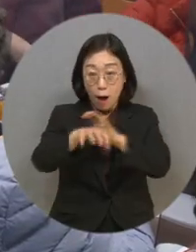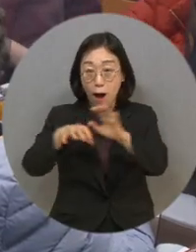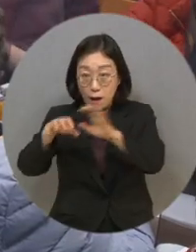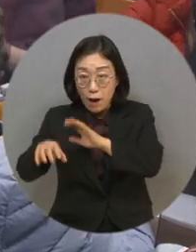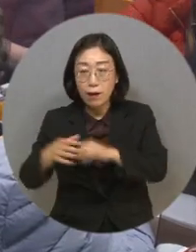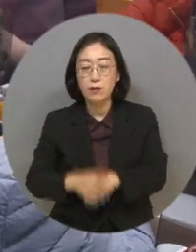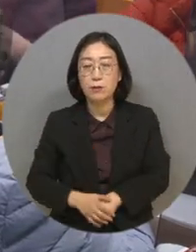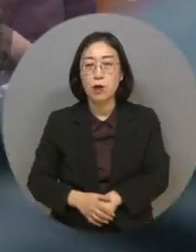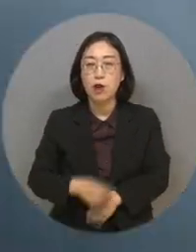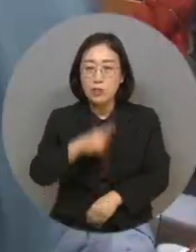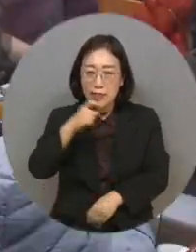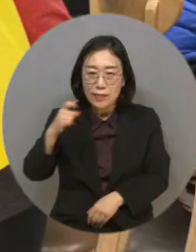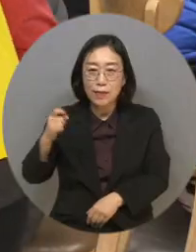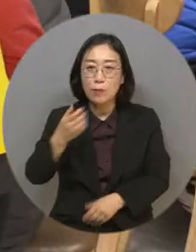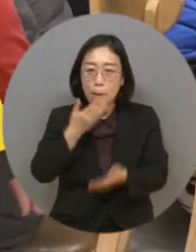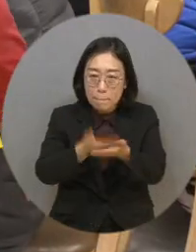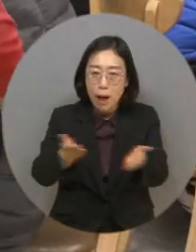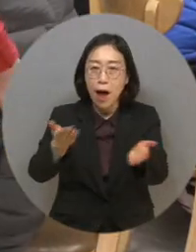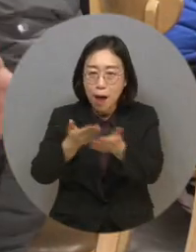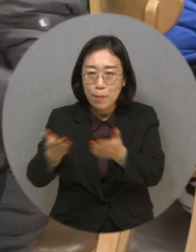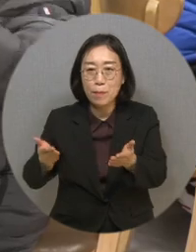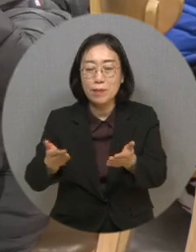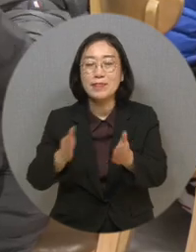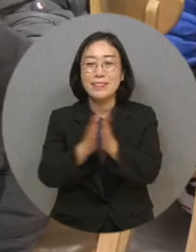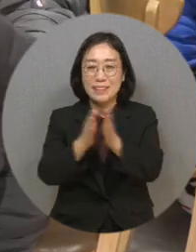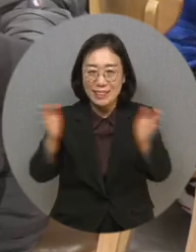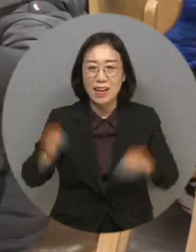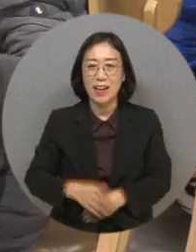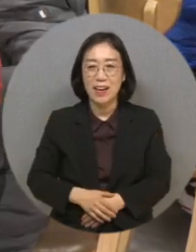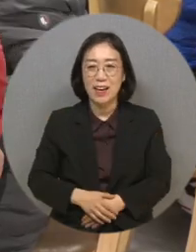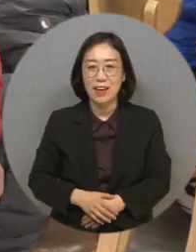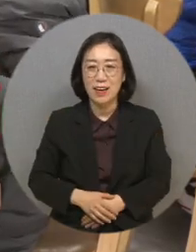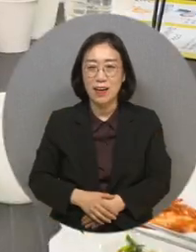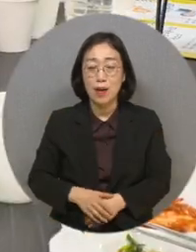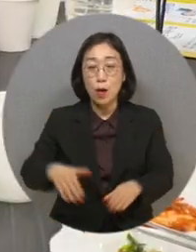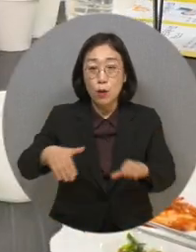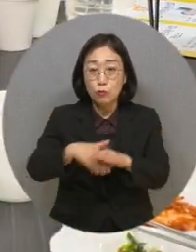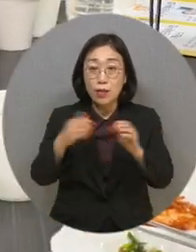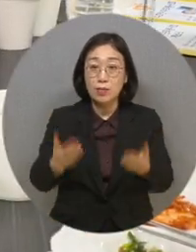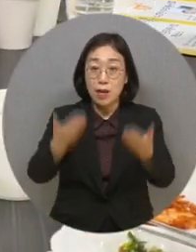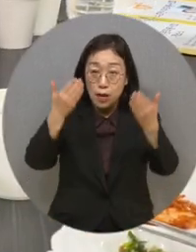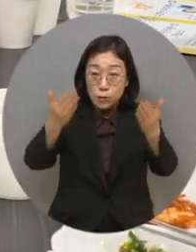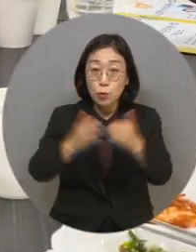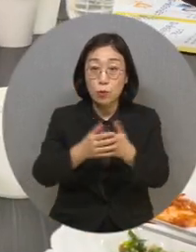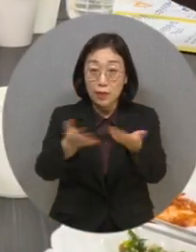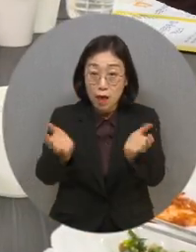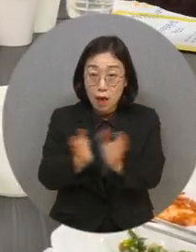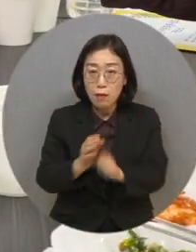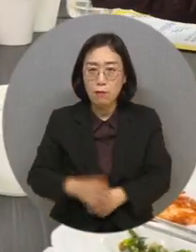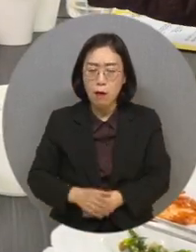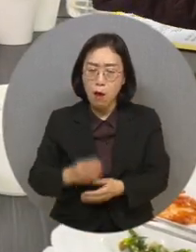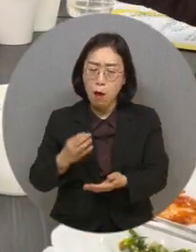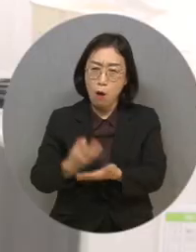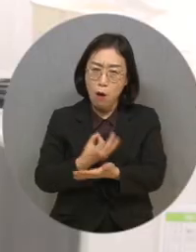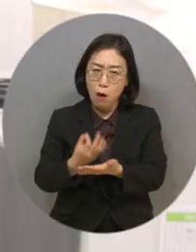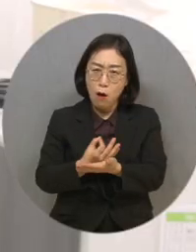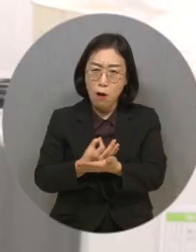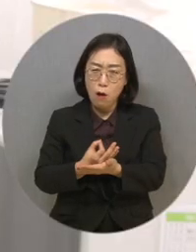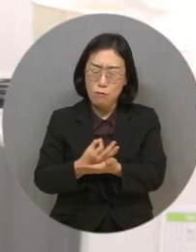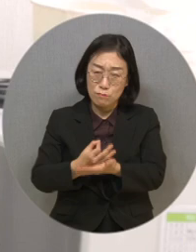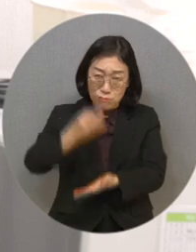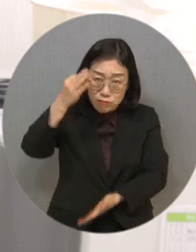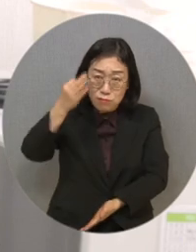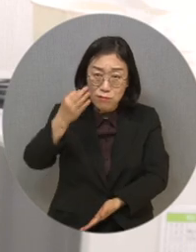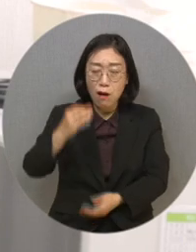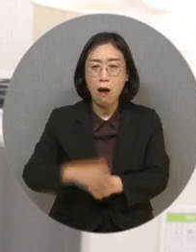어르신들에게 짜장 나눔 봉사를 시작했습니다. 수수호천사 문화봉사회는 치솟는 물가의 어려운 여건에도 무료급식소를 새롭게 문을